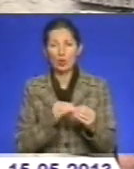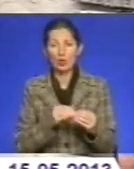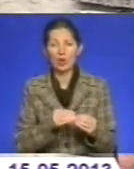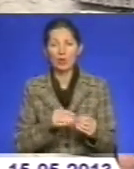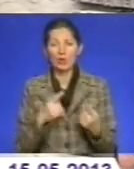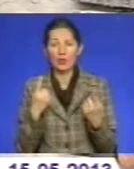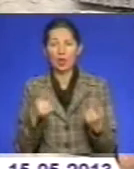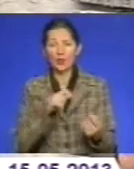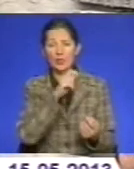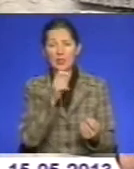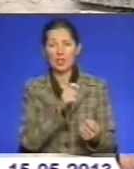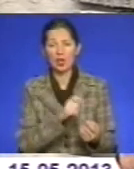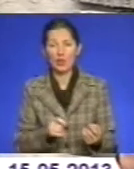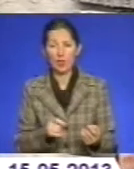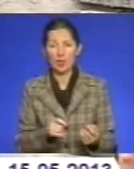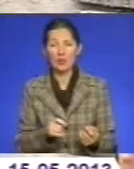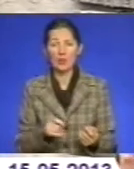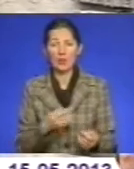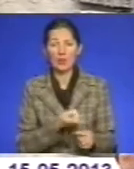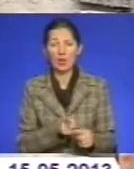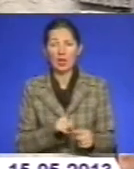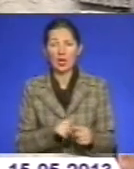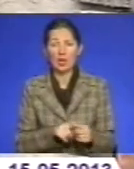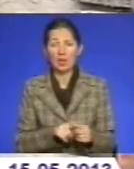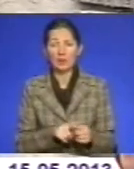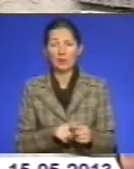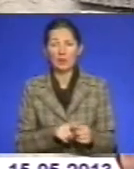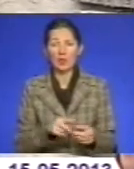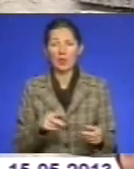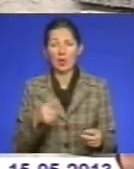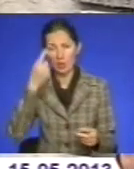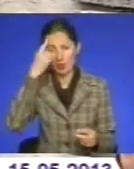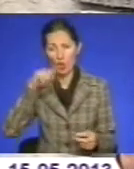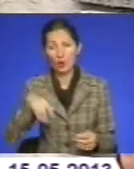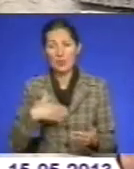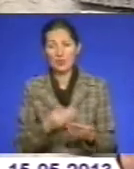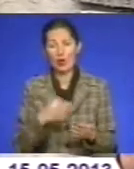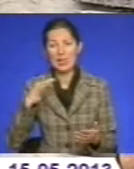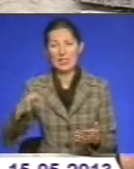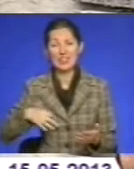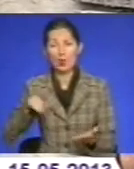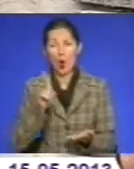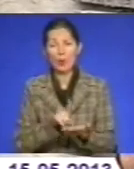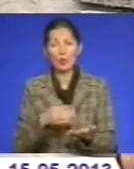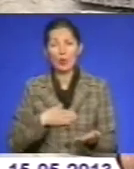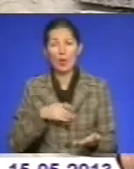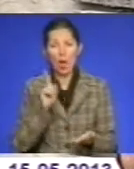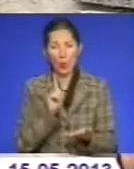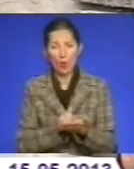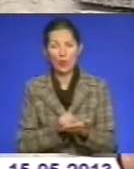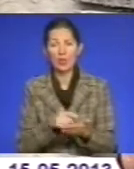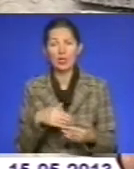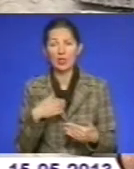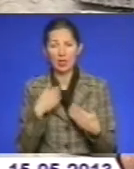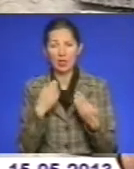під сумнів і роль значення Великої перемоги. Свідомі свого синівського обов'язку, ми повинні дати відсіч таким